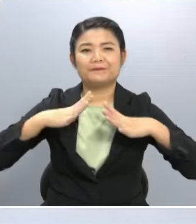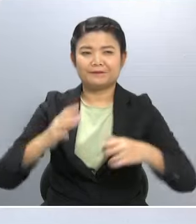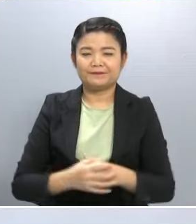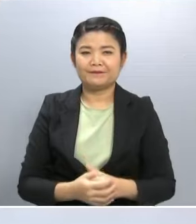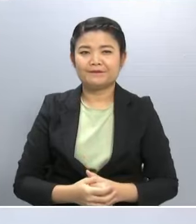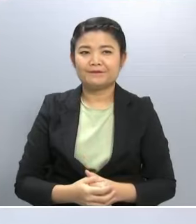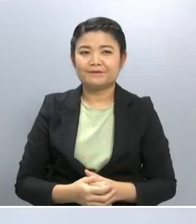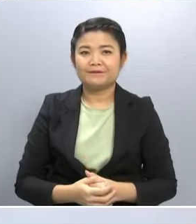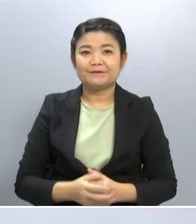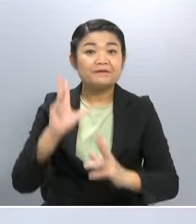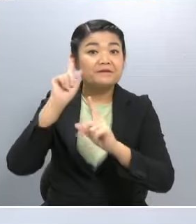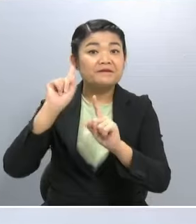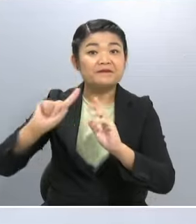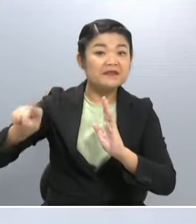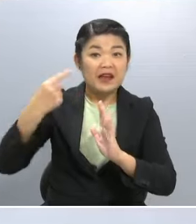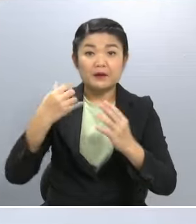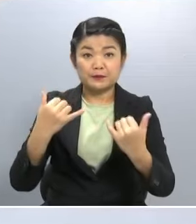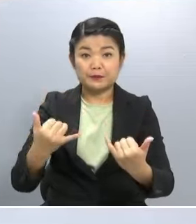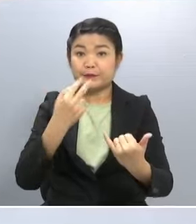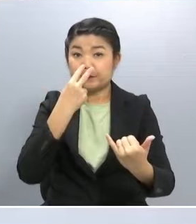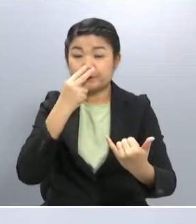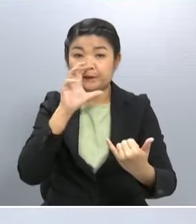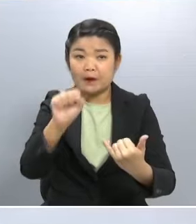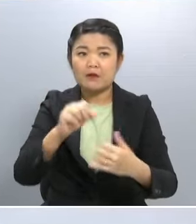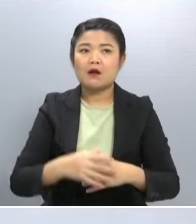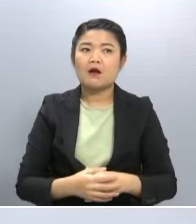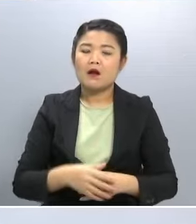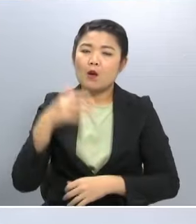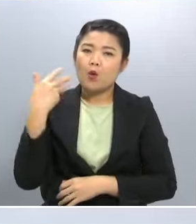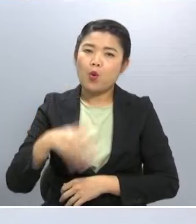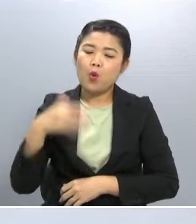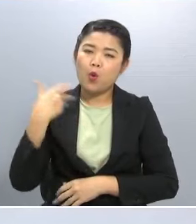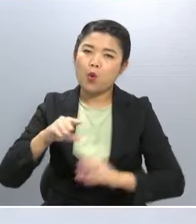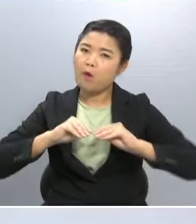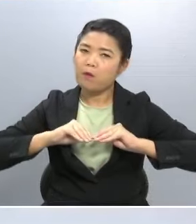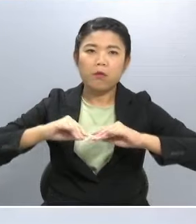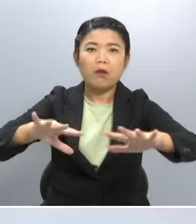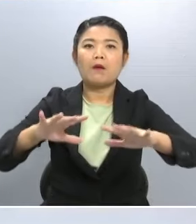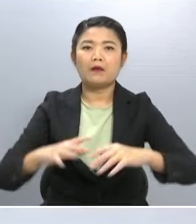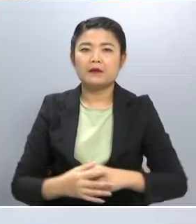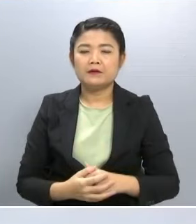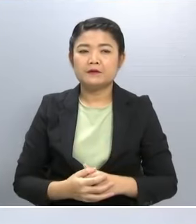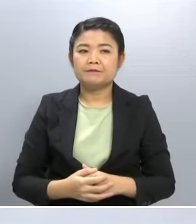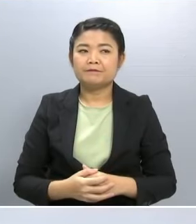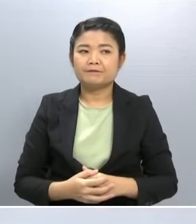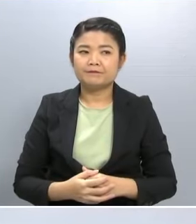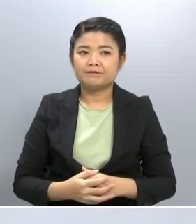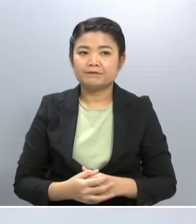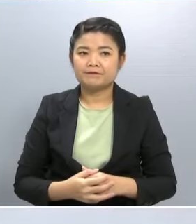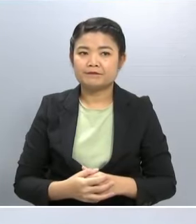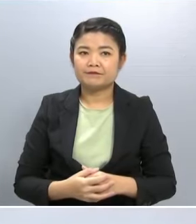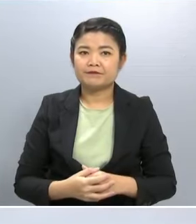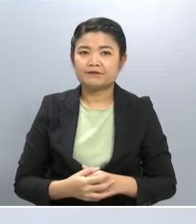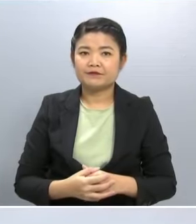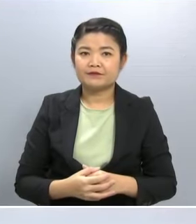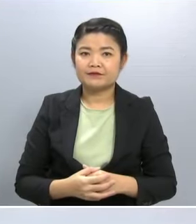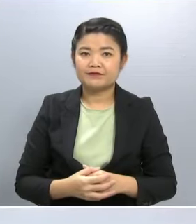ค่ะไปดูข่าวแรกก่อนคุณผู้ชมครับก็โอ้โหเรื่องนี้เป็นประเด็นเลยนะครับคุณผู้ชมครับเป็นเรื่องราวที่